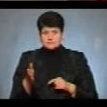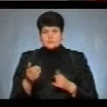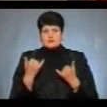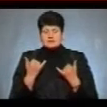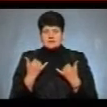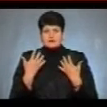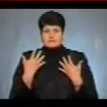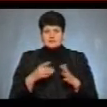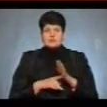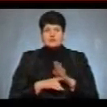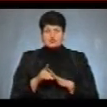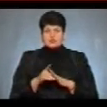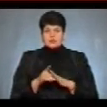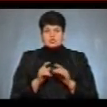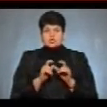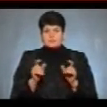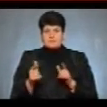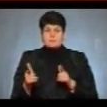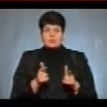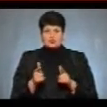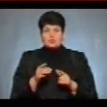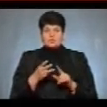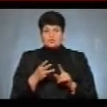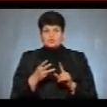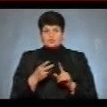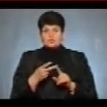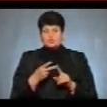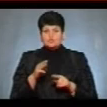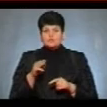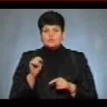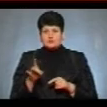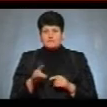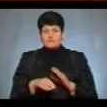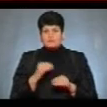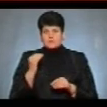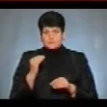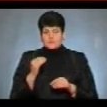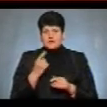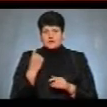вже почали фактично штаби підготовку до другого туру виборів. Єдине питання за